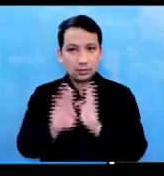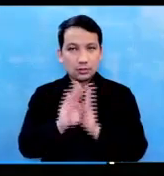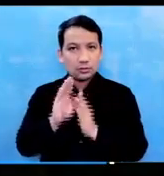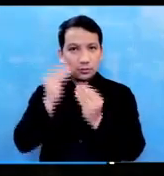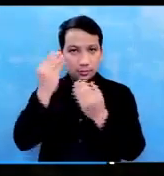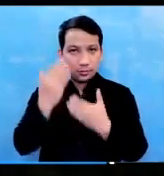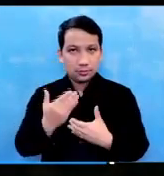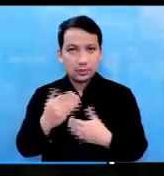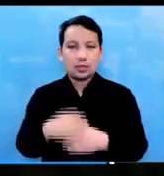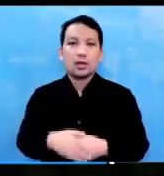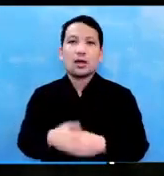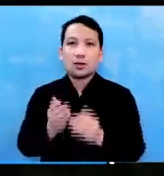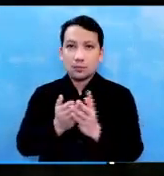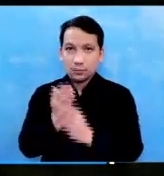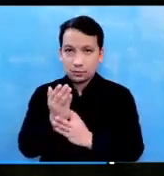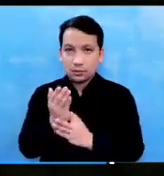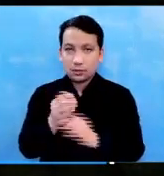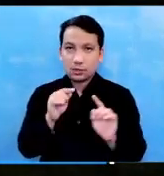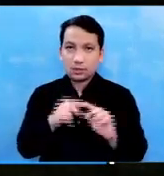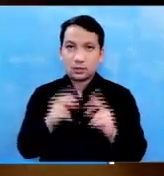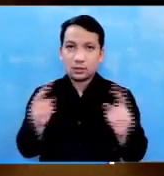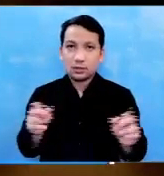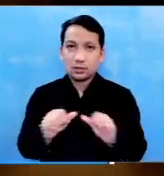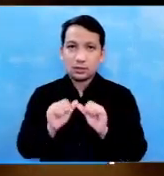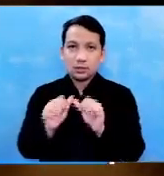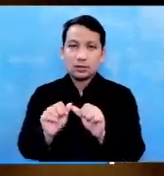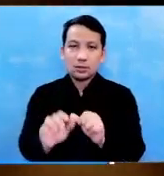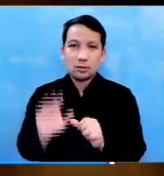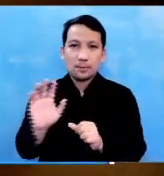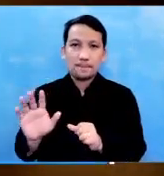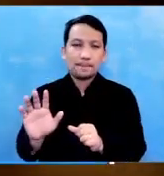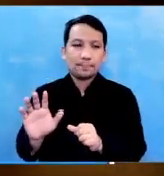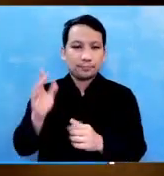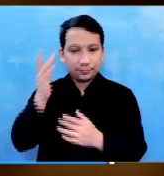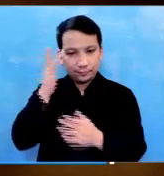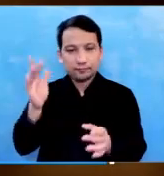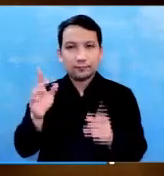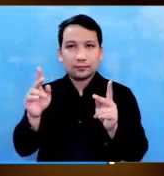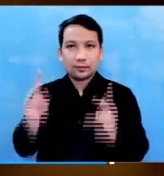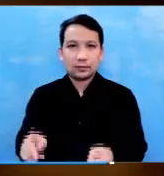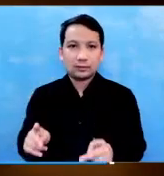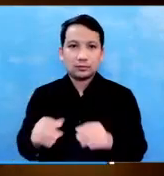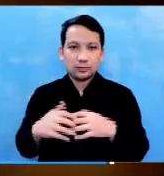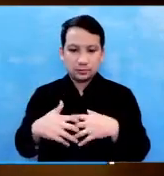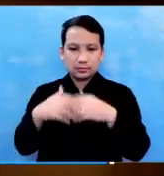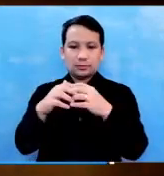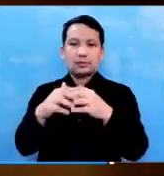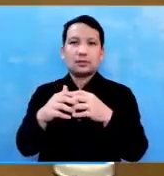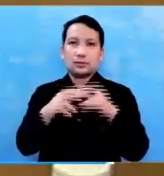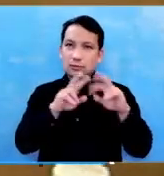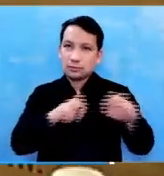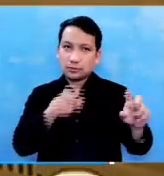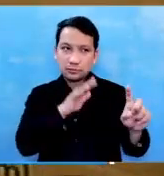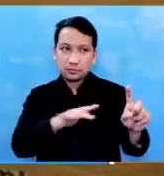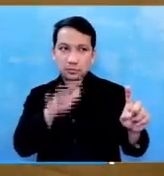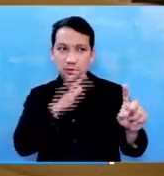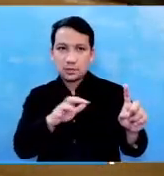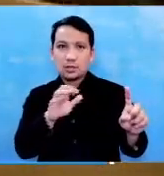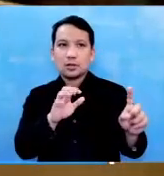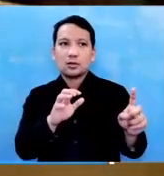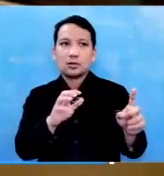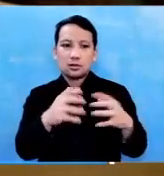information through a very intensive intelligence build-up, surveillance at